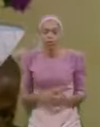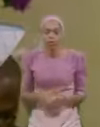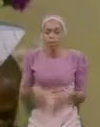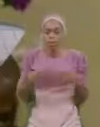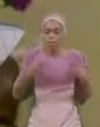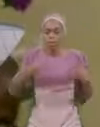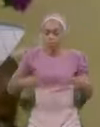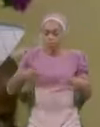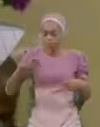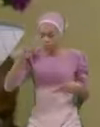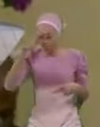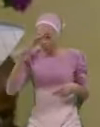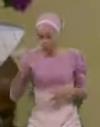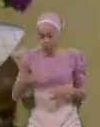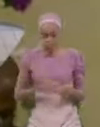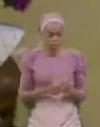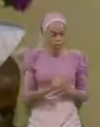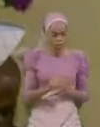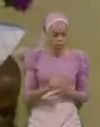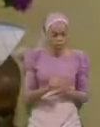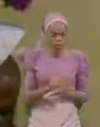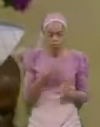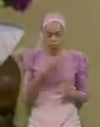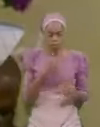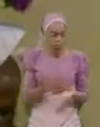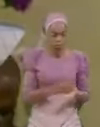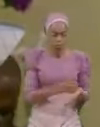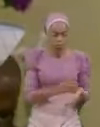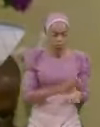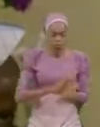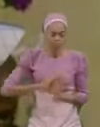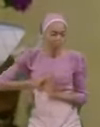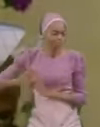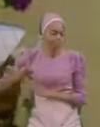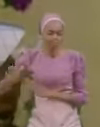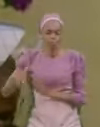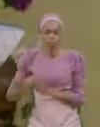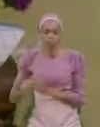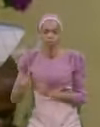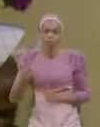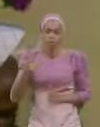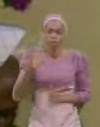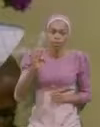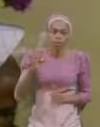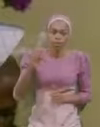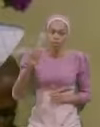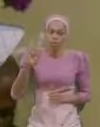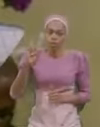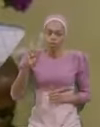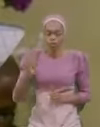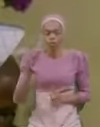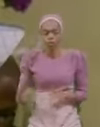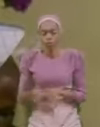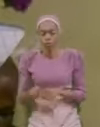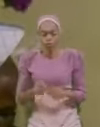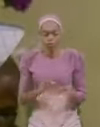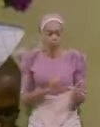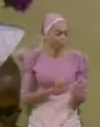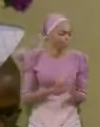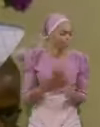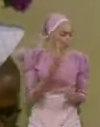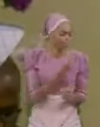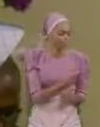outre il n'a rien fait il est passé outre le lévite aussi est passé outre